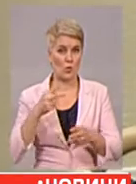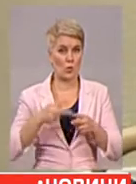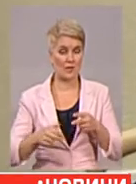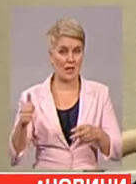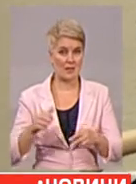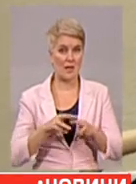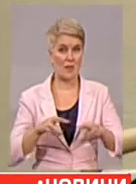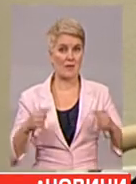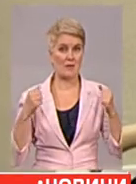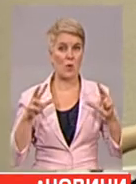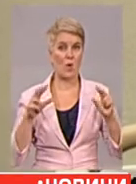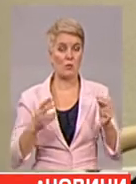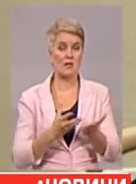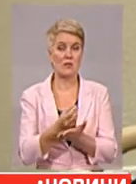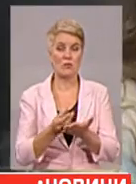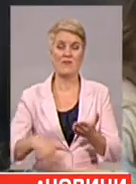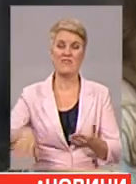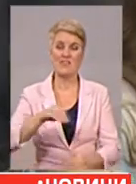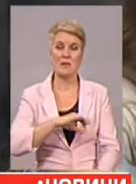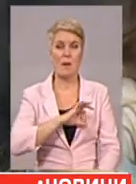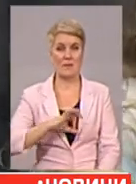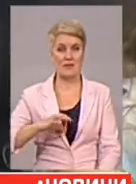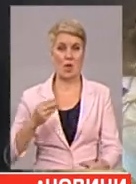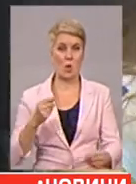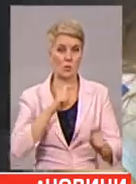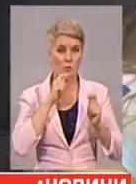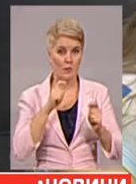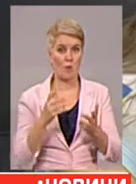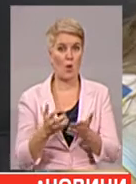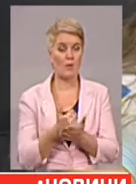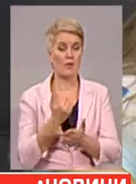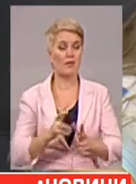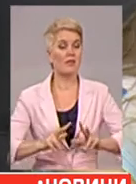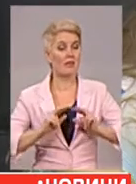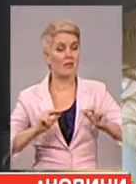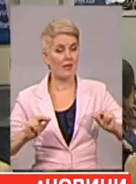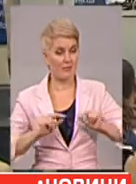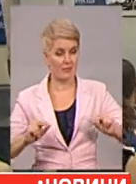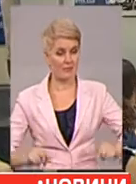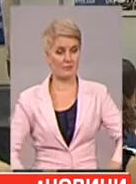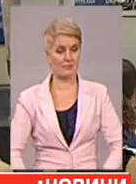Мінспорту обіцяє розрахуватися з усіма медалістами. Грошові премії одержать і їхні тренери.